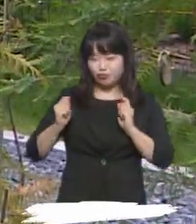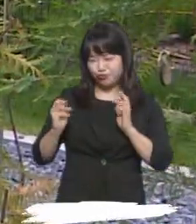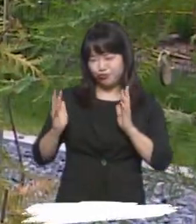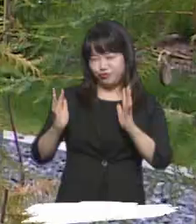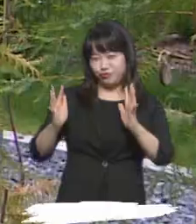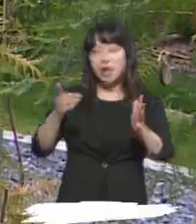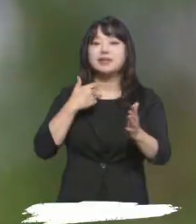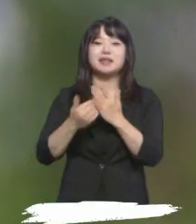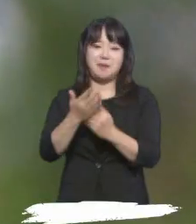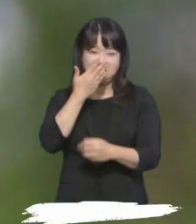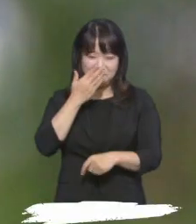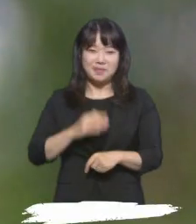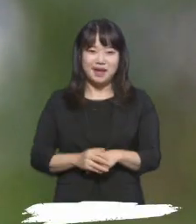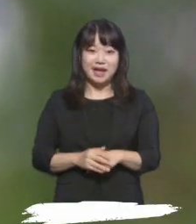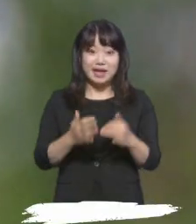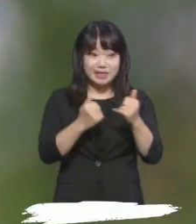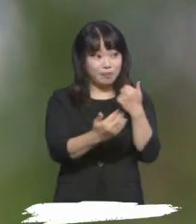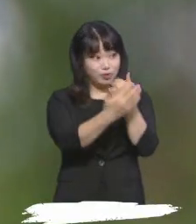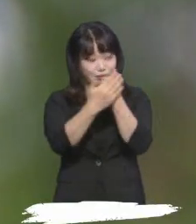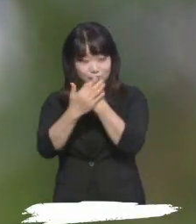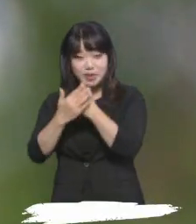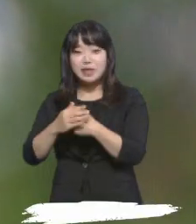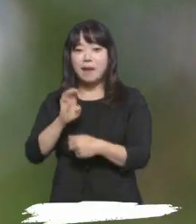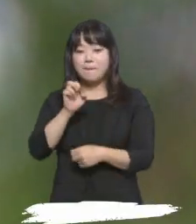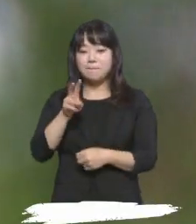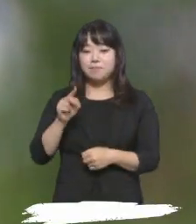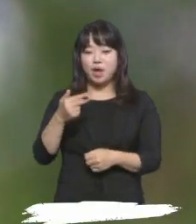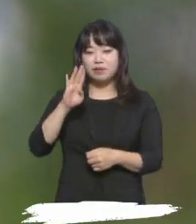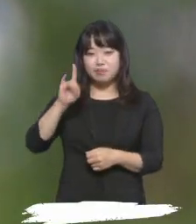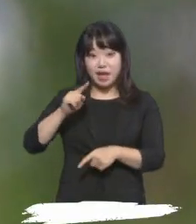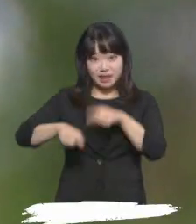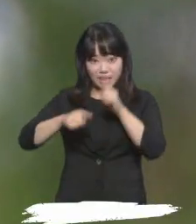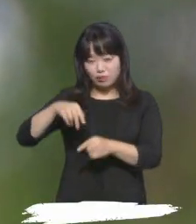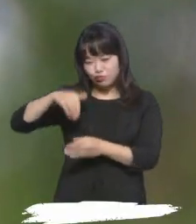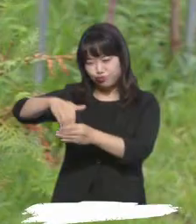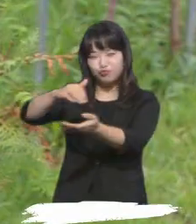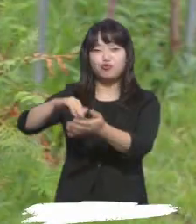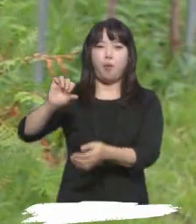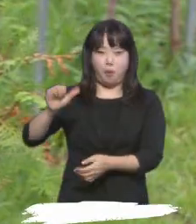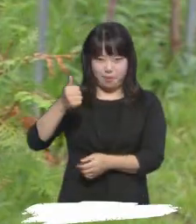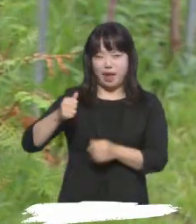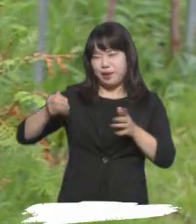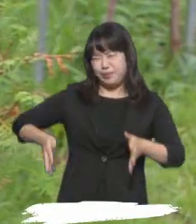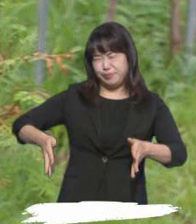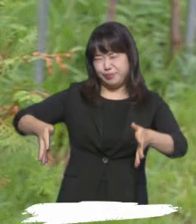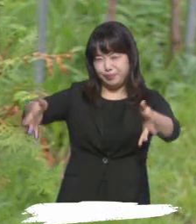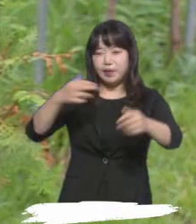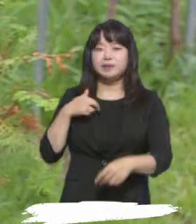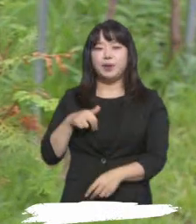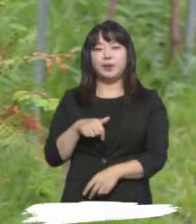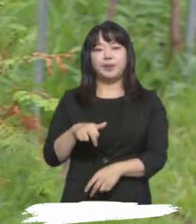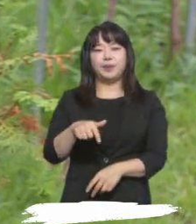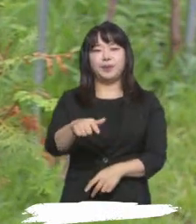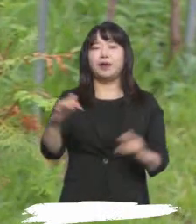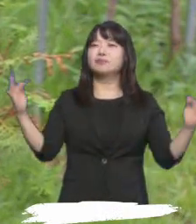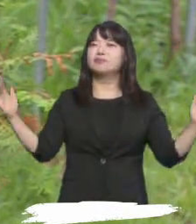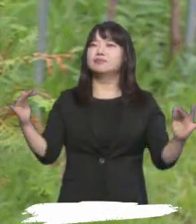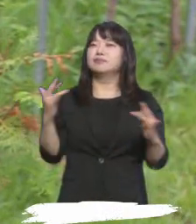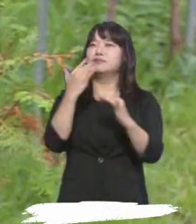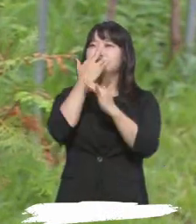신설됐습니다. 주민들이 기증한 편백나무 500줄을 심어 피톤치드와 함께 걷기 프로그램을 구상한